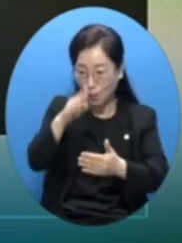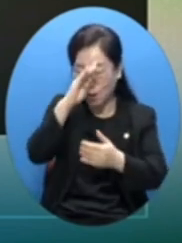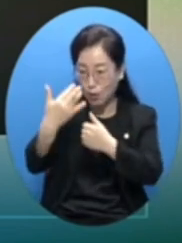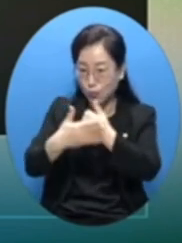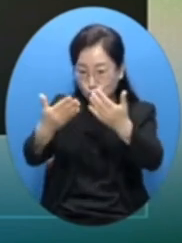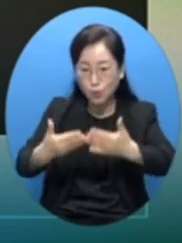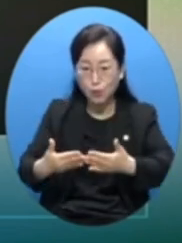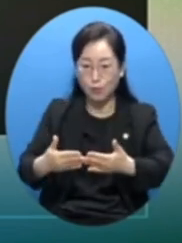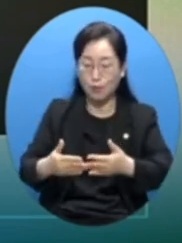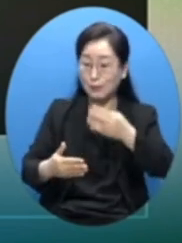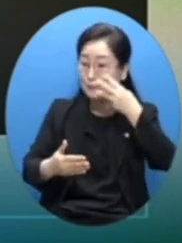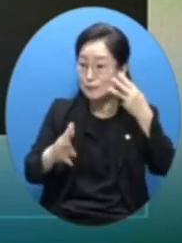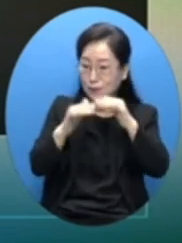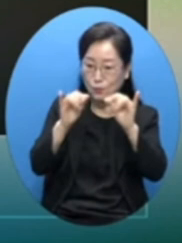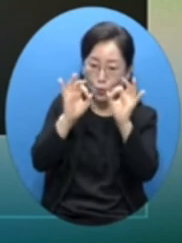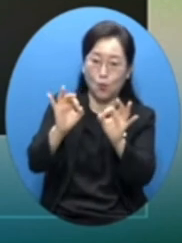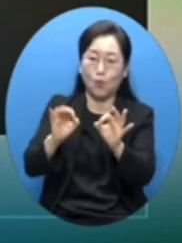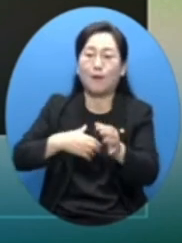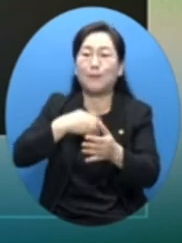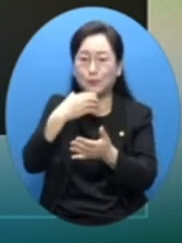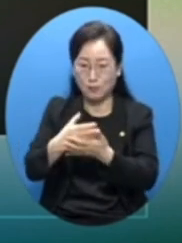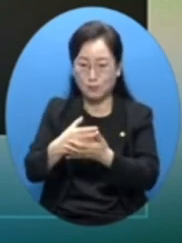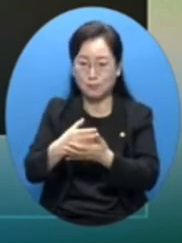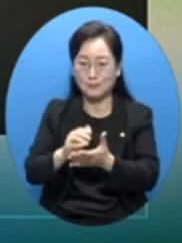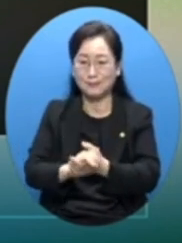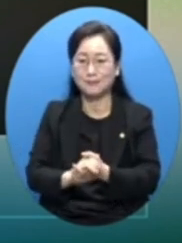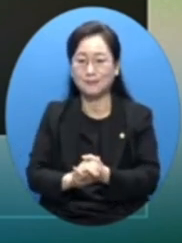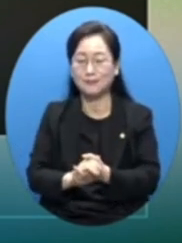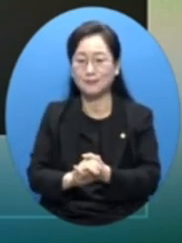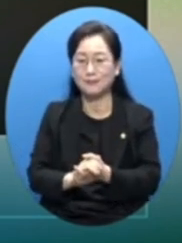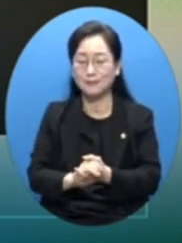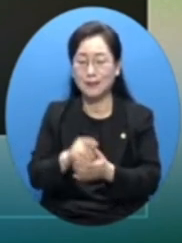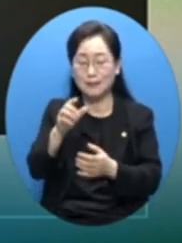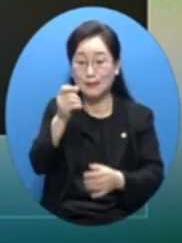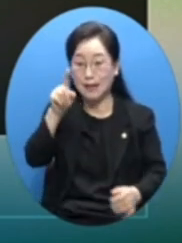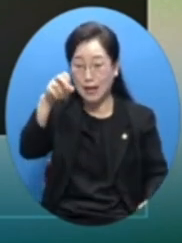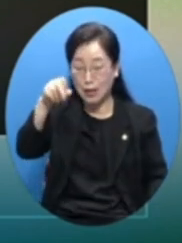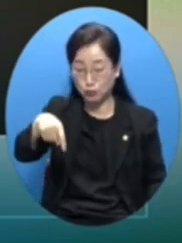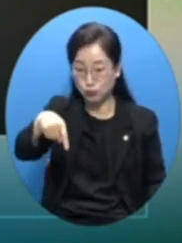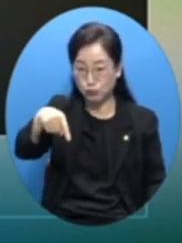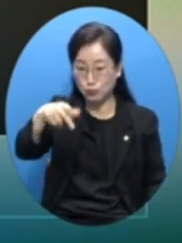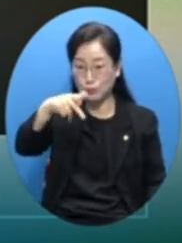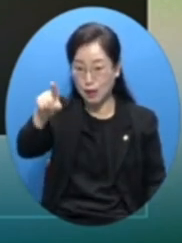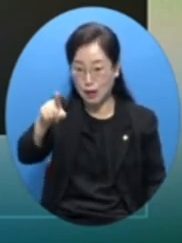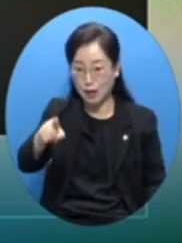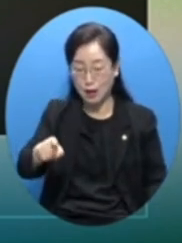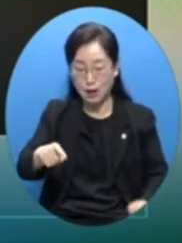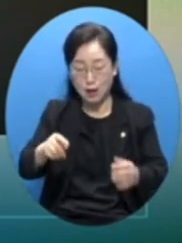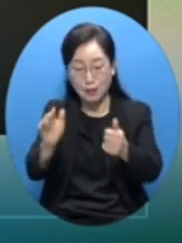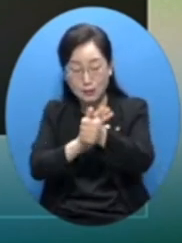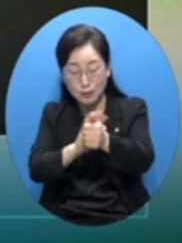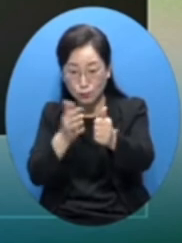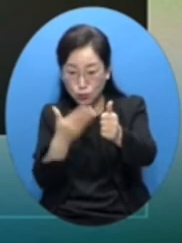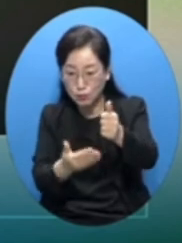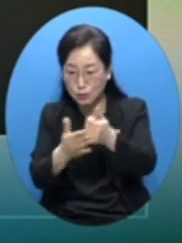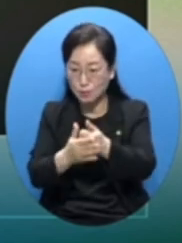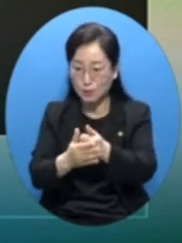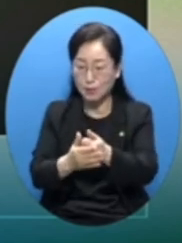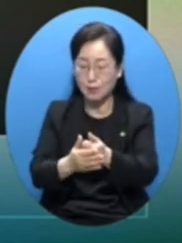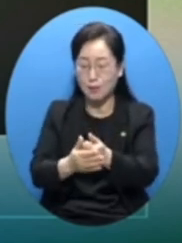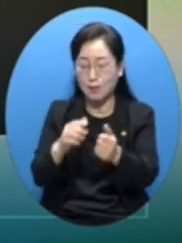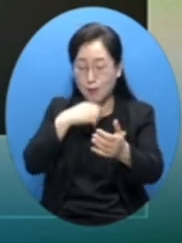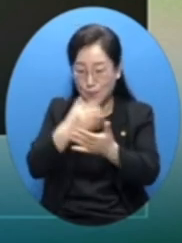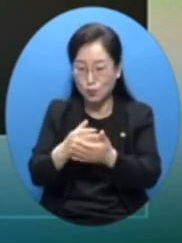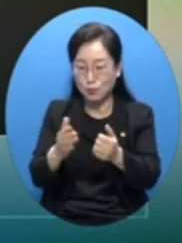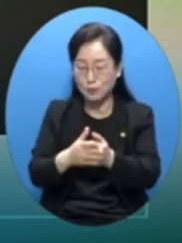너무나 감동을 받았어요. 그들이 아우카족 이들의 헌신에 감동받았고 부인들이 본고로 돌아갈 때 추장이